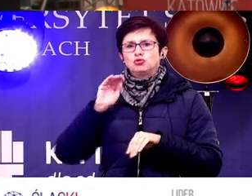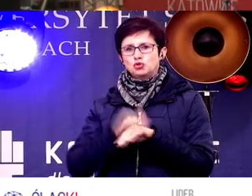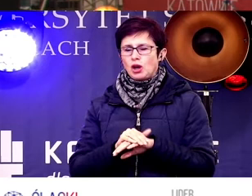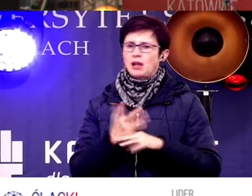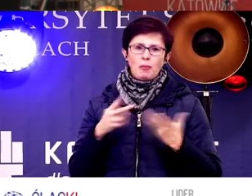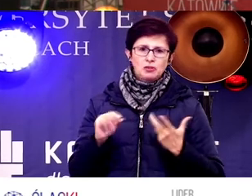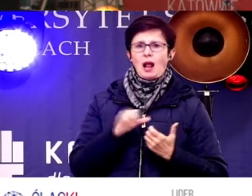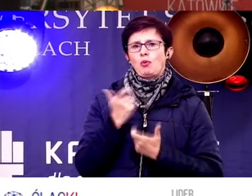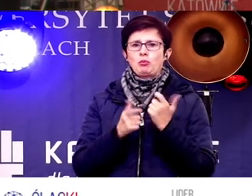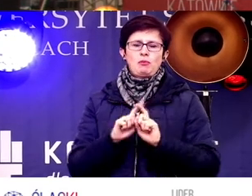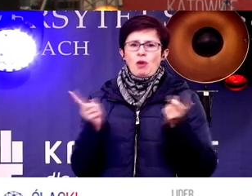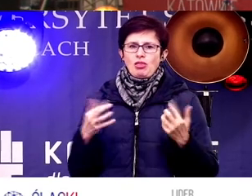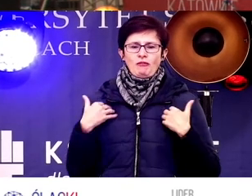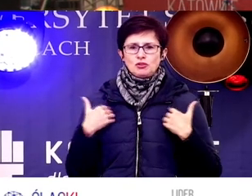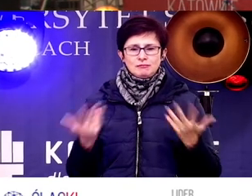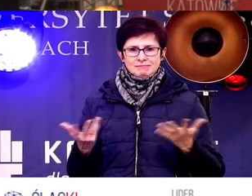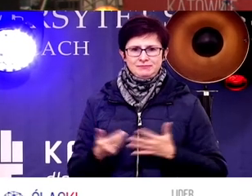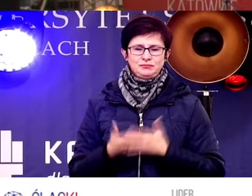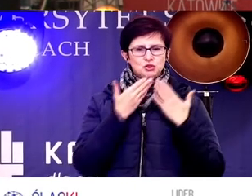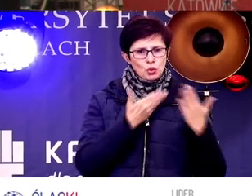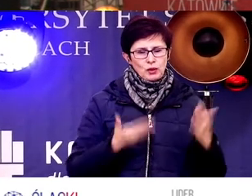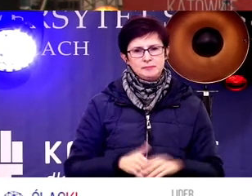robimy coś innego w życiu. Dziękuję bardzo.